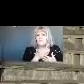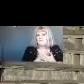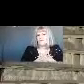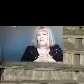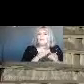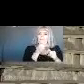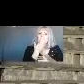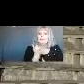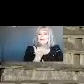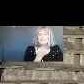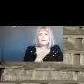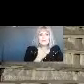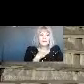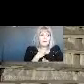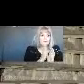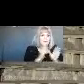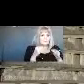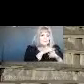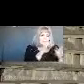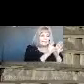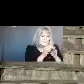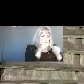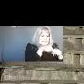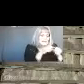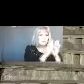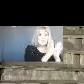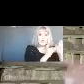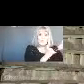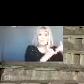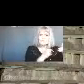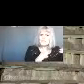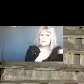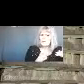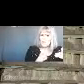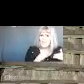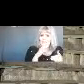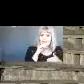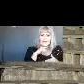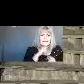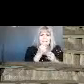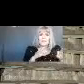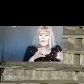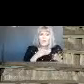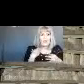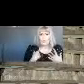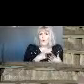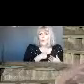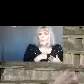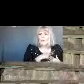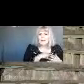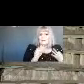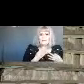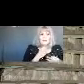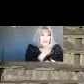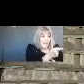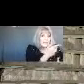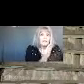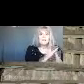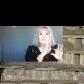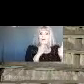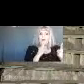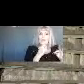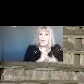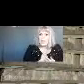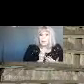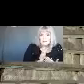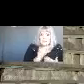'n ervaringsboksie gesit. En nou vra mense, hoekom praat hy in tale en ek nie? Ons het die groot story verloor en